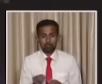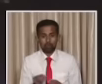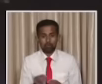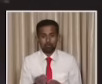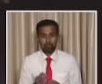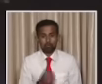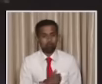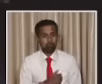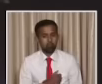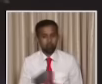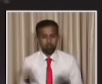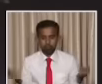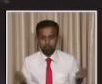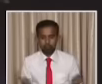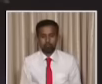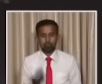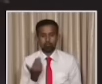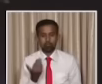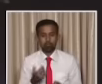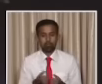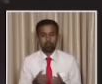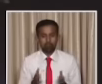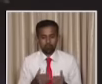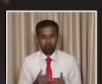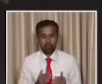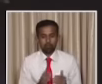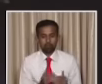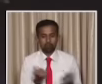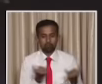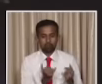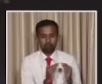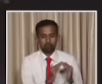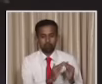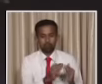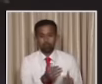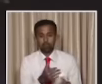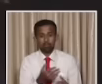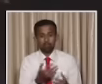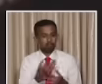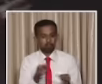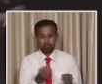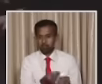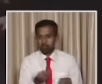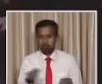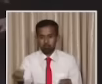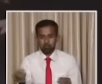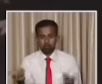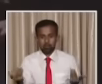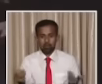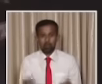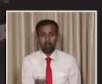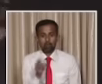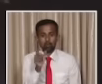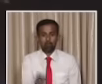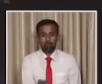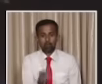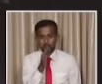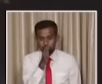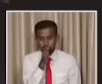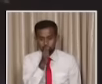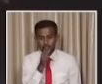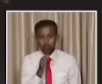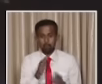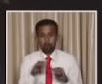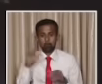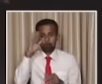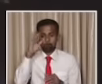රෙදි ගලව ගන්න ඕන කරු ඇමතුමනි තවම ලයිම් කාමරෙන් එළියට ගන්න බැරි නම් ජනතාව එක්ක ඔබතුමාලව රවට්ටලා තියෙනවා